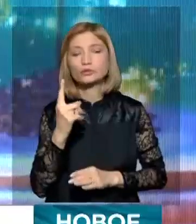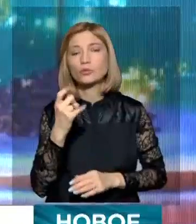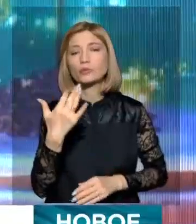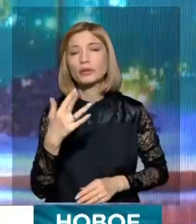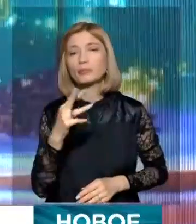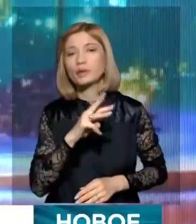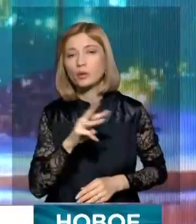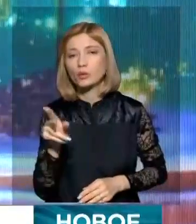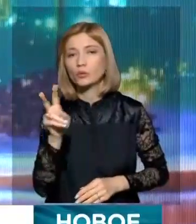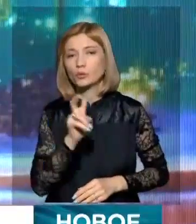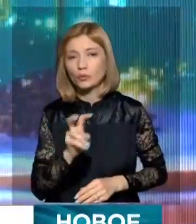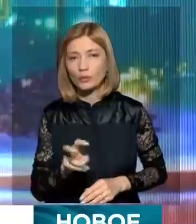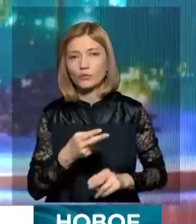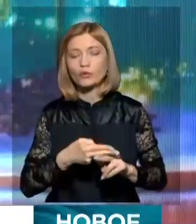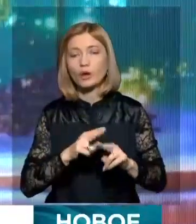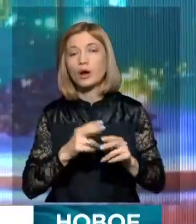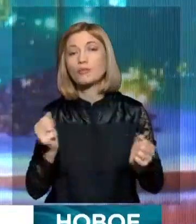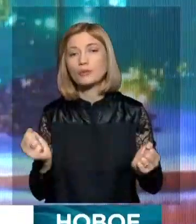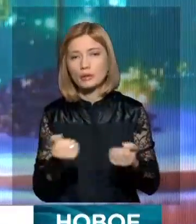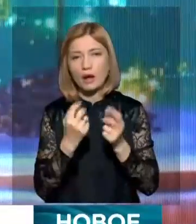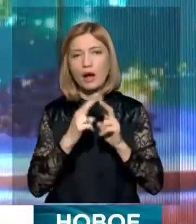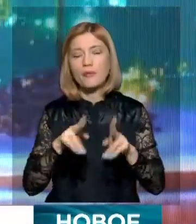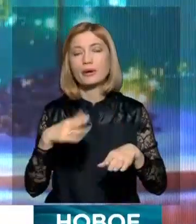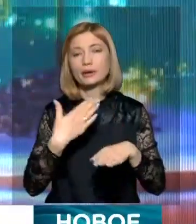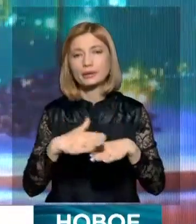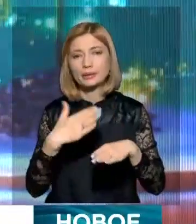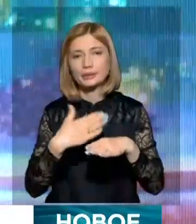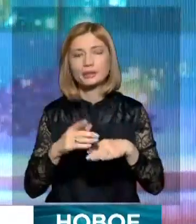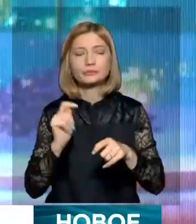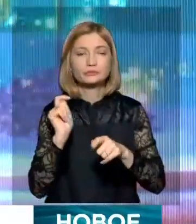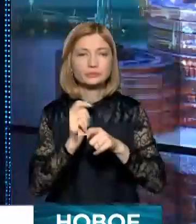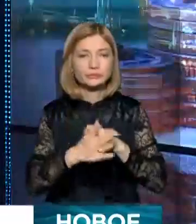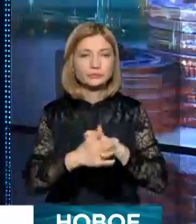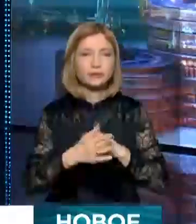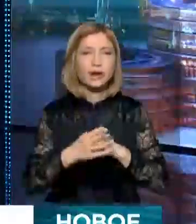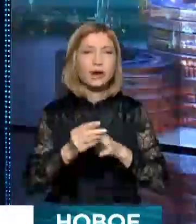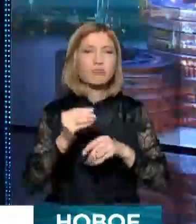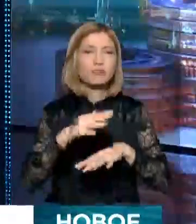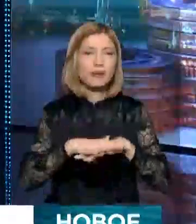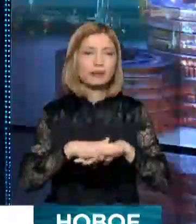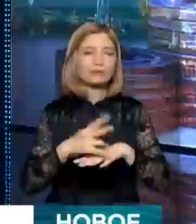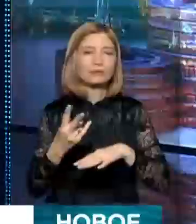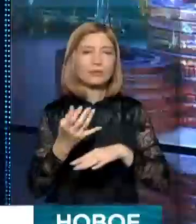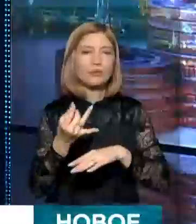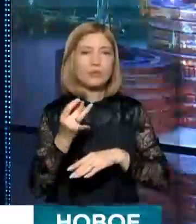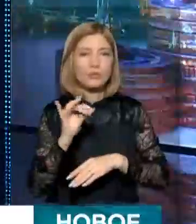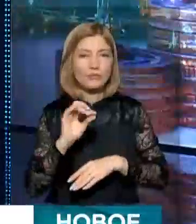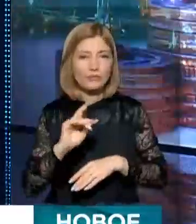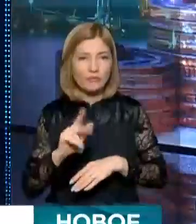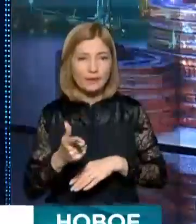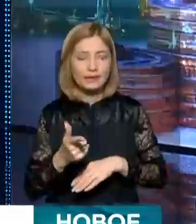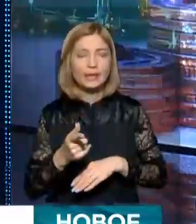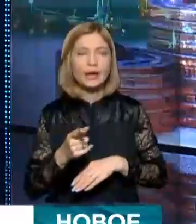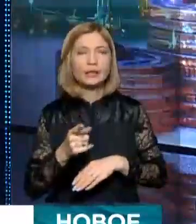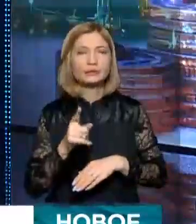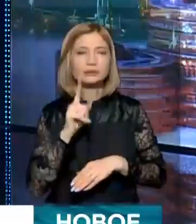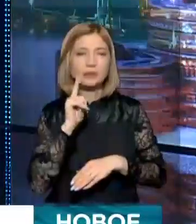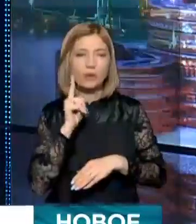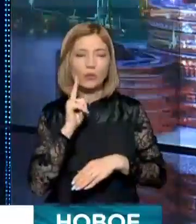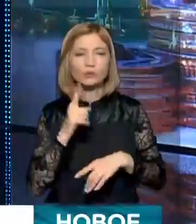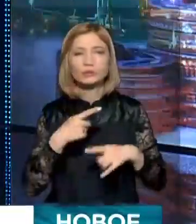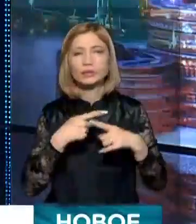долларов для поддержки, это как кредитная линия для банков второго уровня, для поддержки зеленых технологий